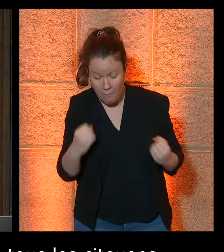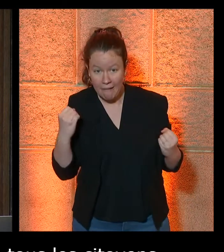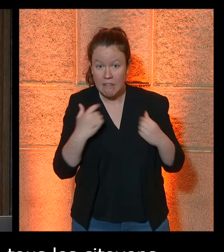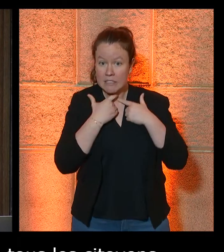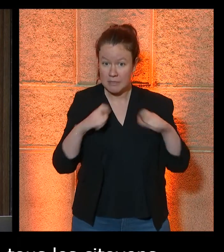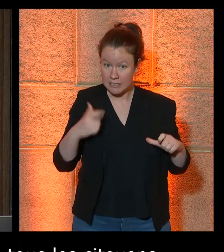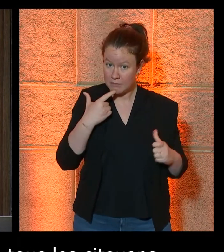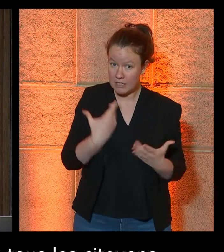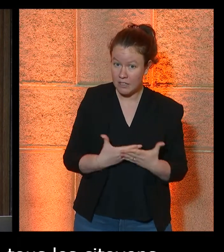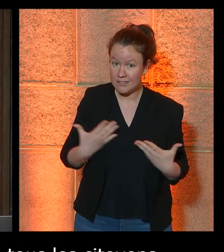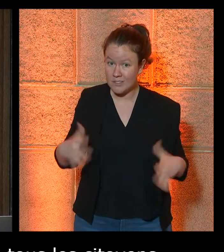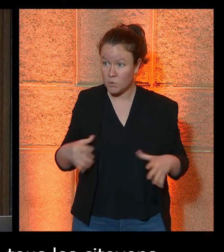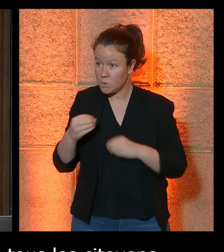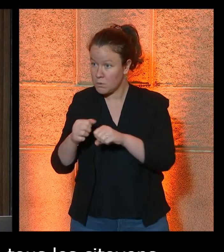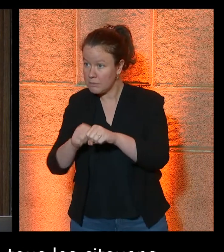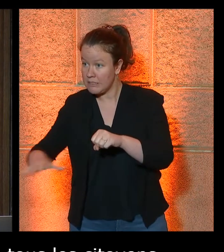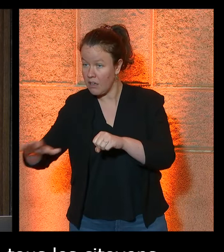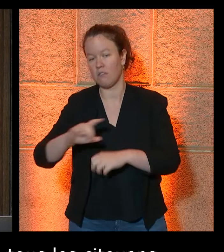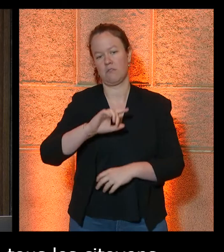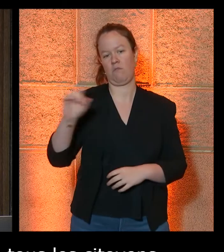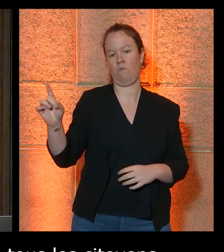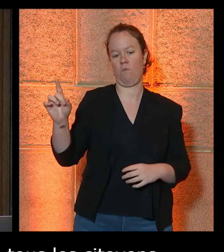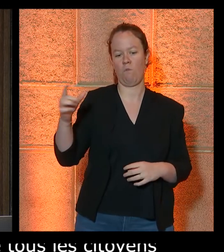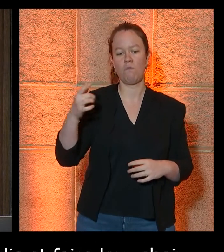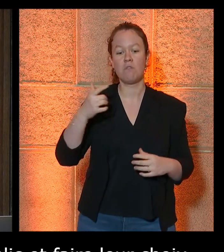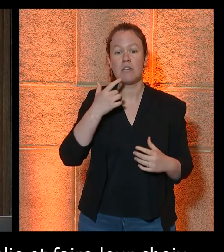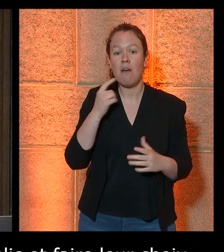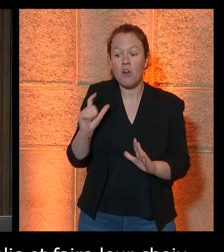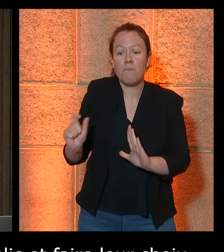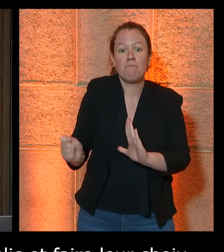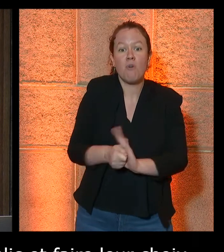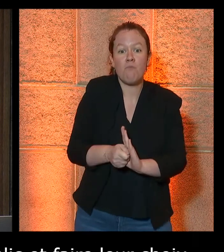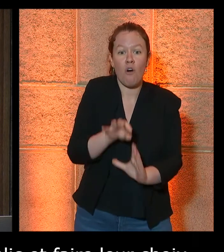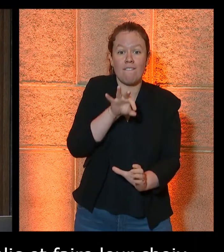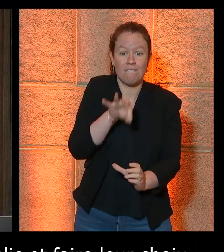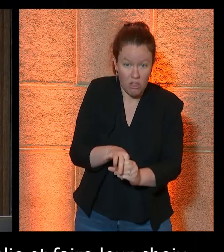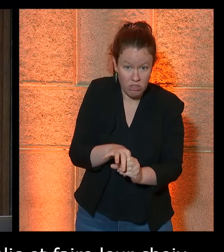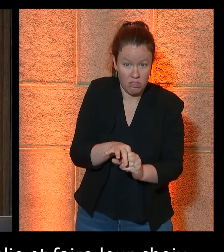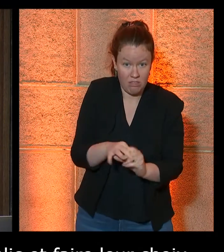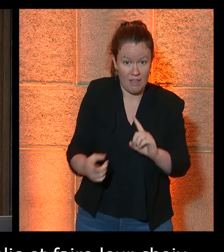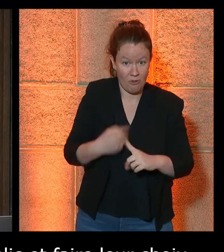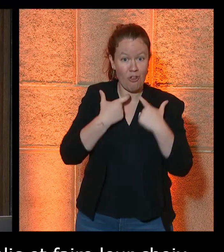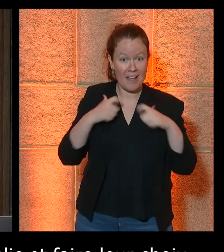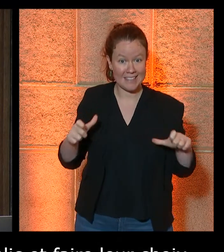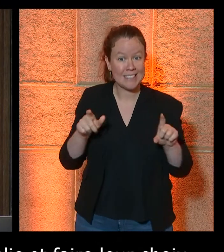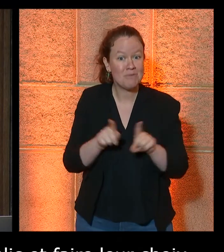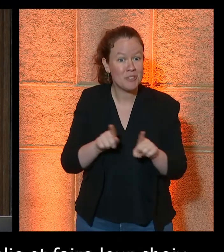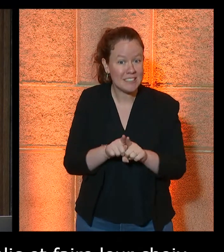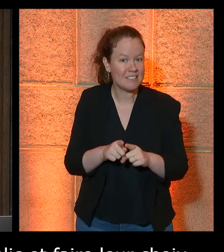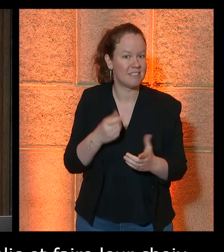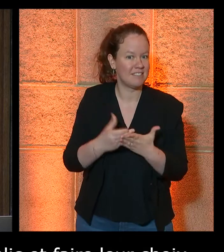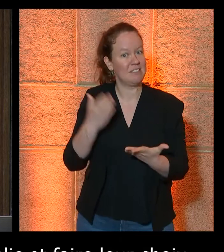médias en font, c'est aussi évidemment tout ce qu'on va faire le jour des élections. Donc ça, c'est un autre